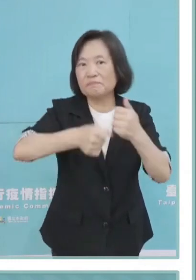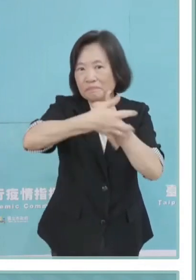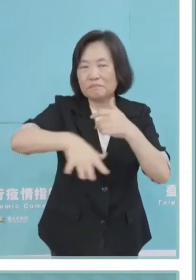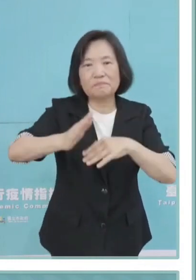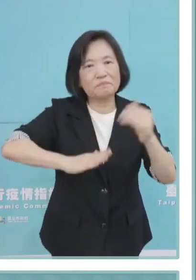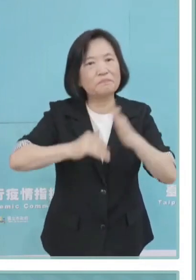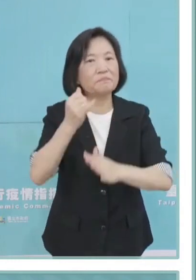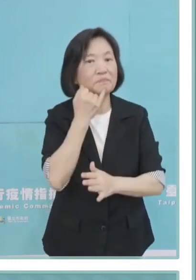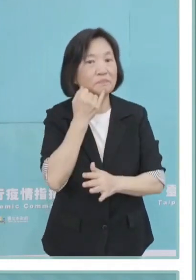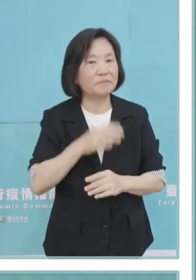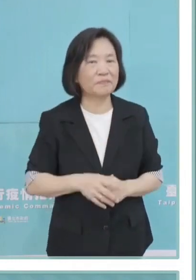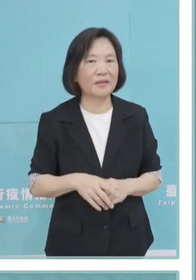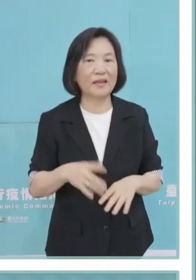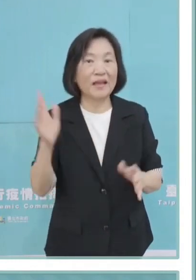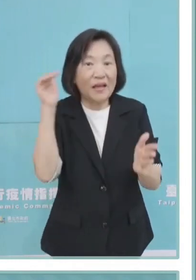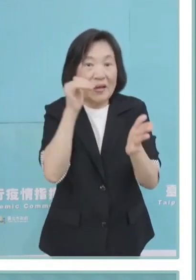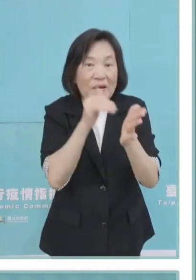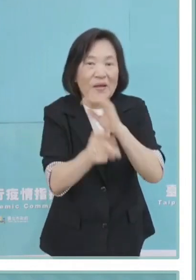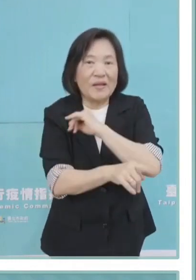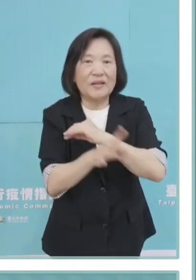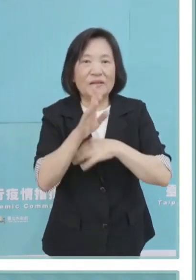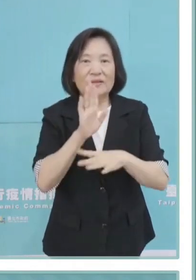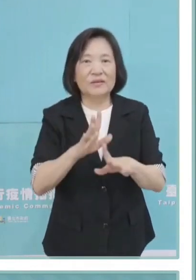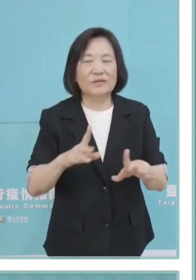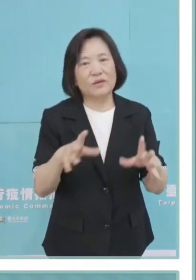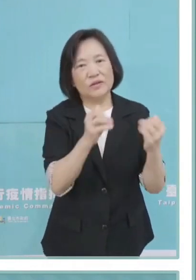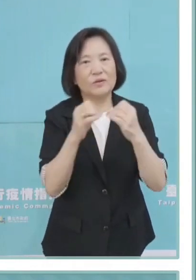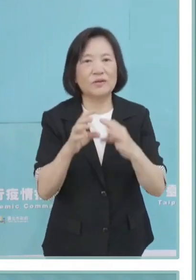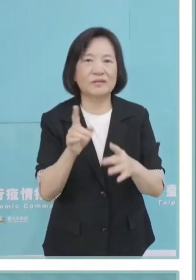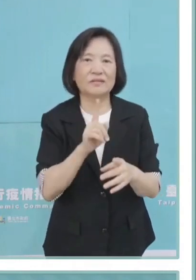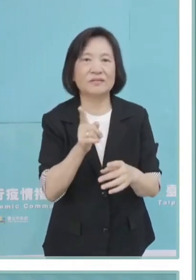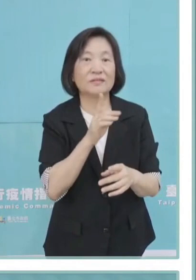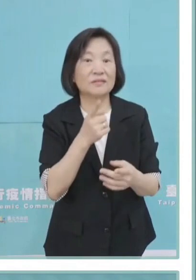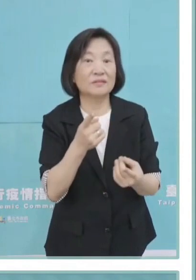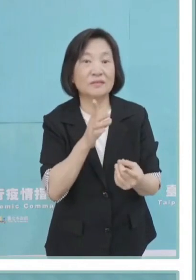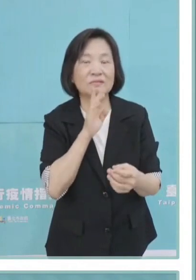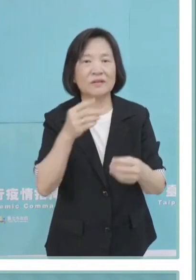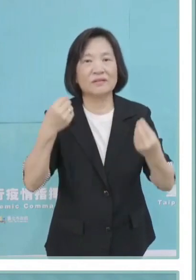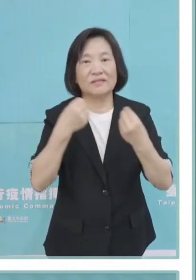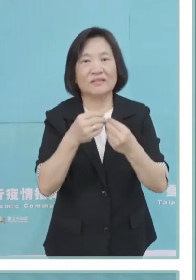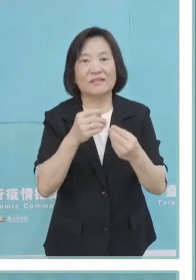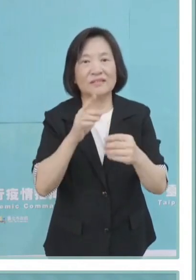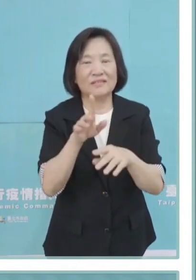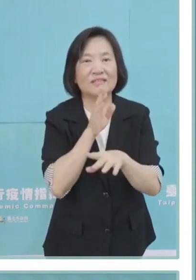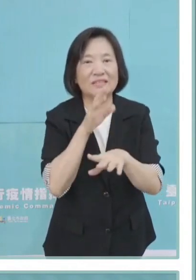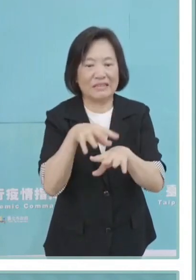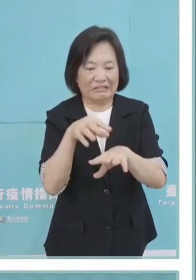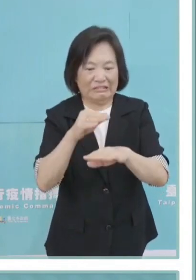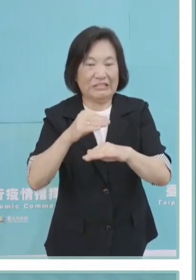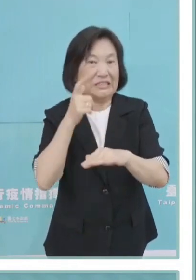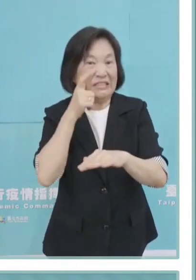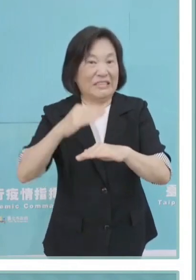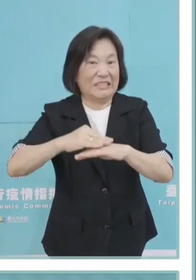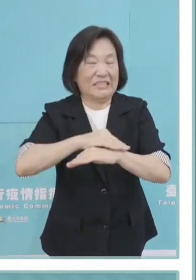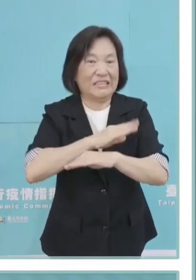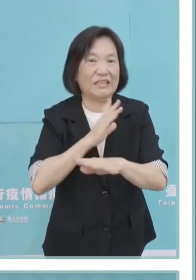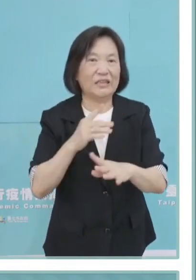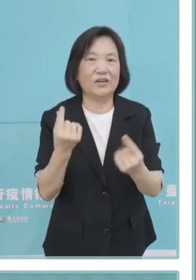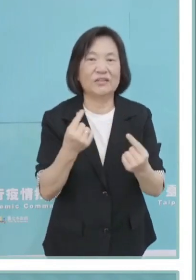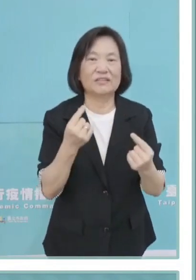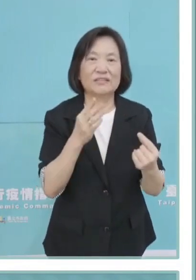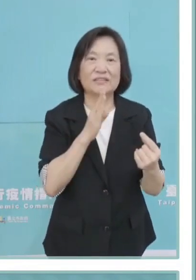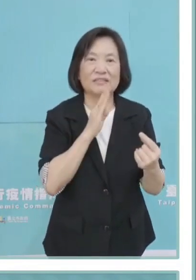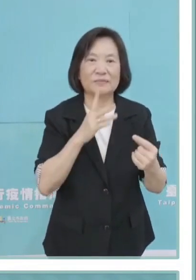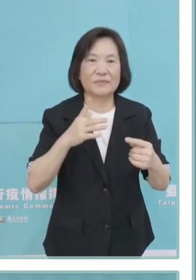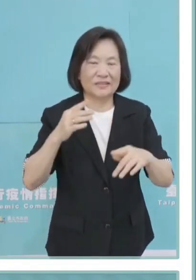作的。我最后还有讨论那个穿山甲，哦，因为我们要送大家穿山甲哦，他们那个还包括帮他盖